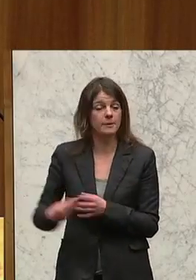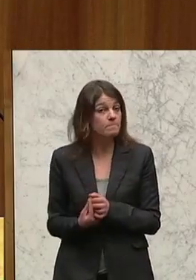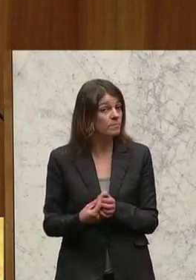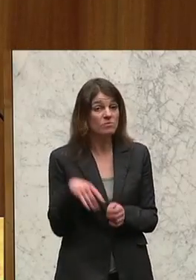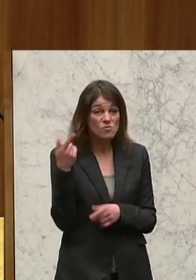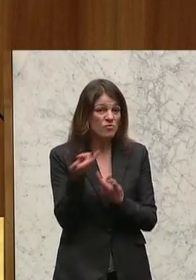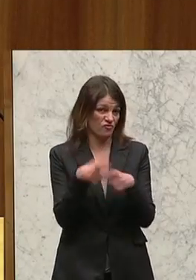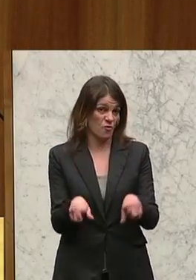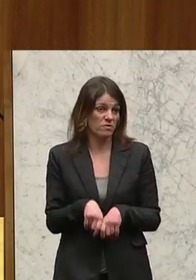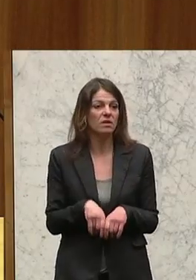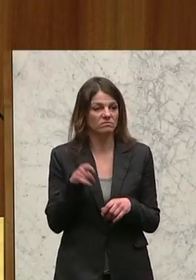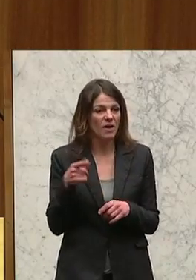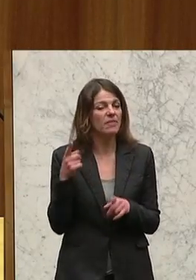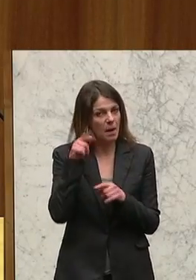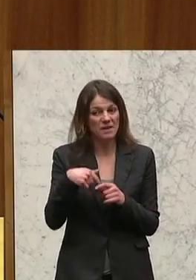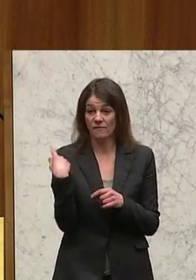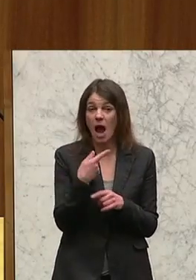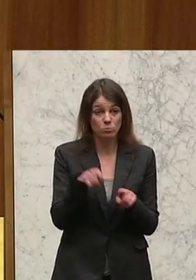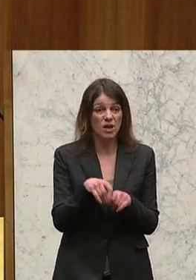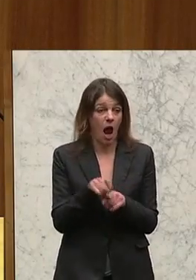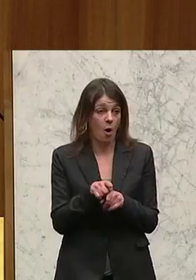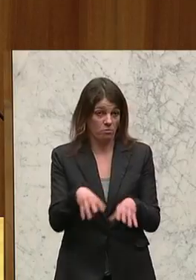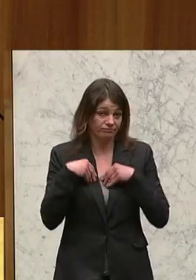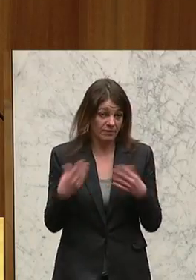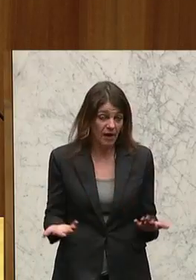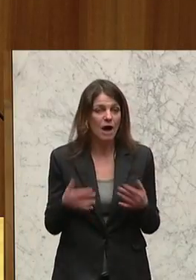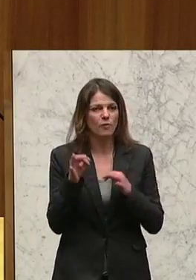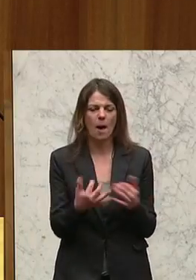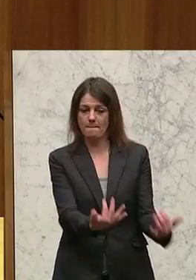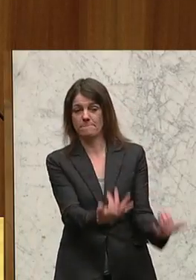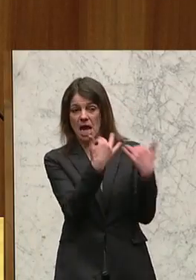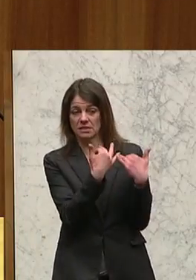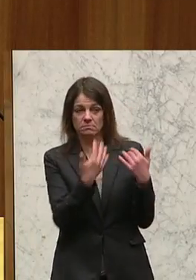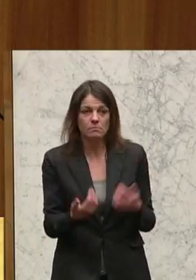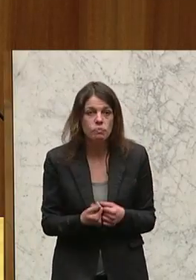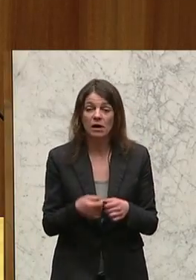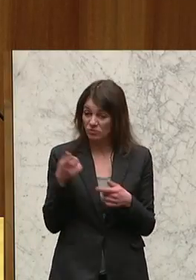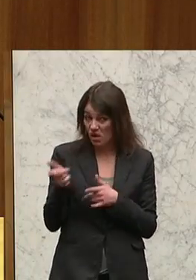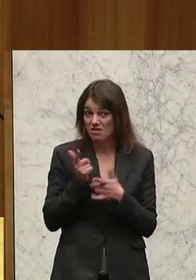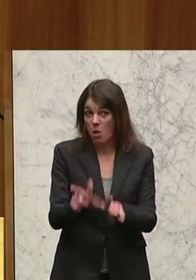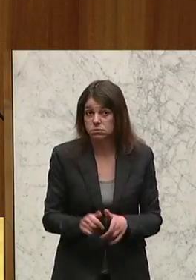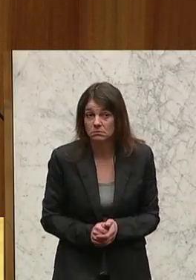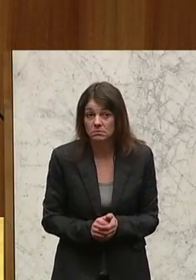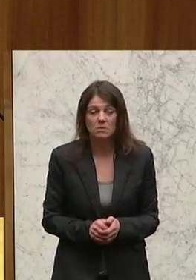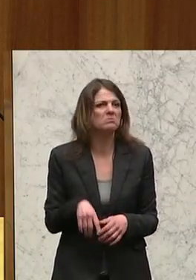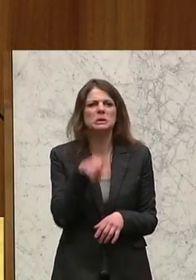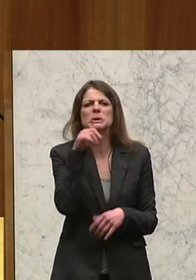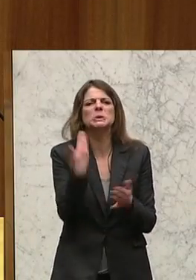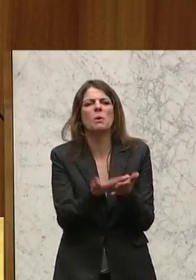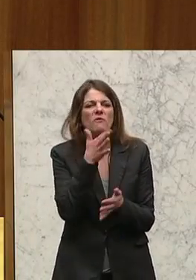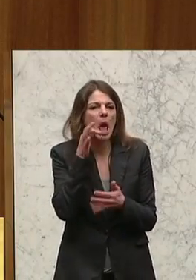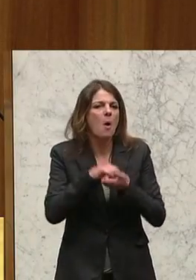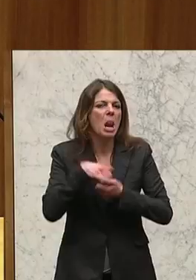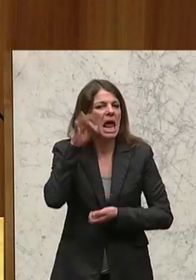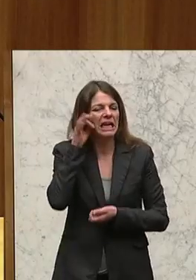die Quittung dafür zu zahlen und damit auch wir alle für die Massenzuwanderung, die Sie zugelassen haben. Und es ist nicht so, Frau